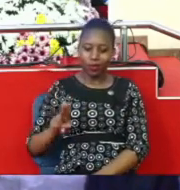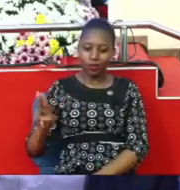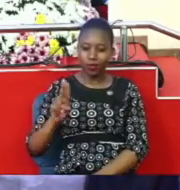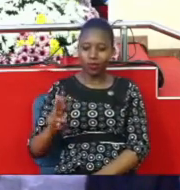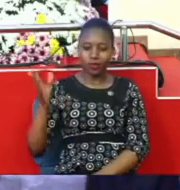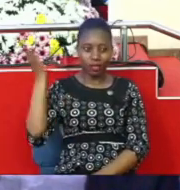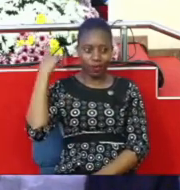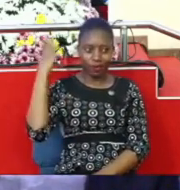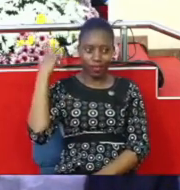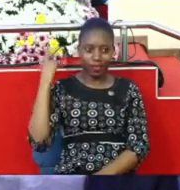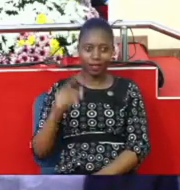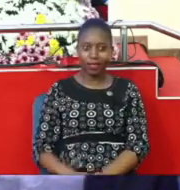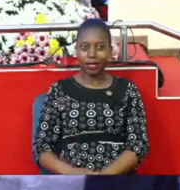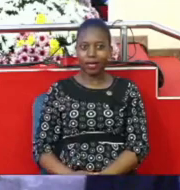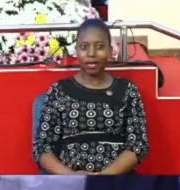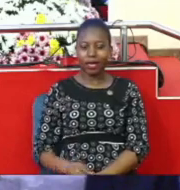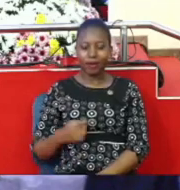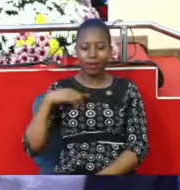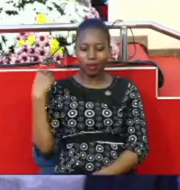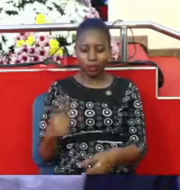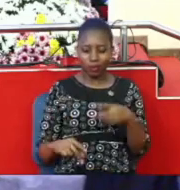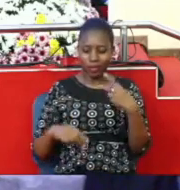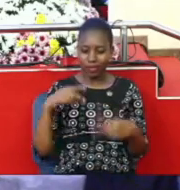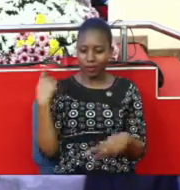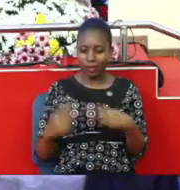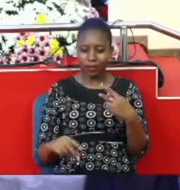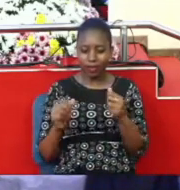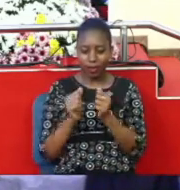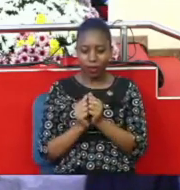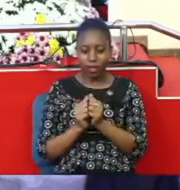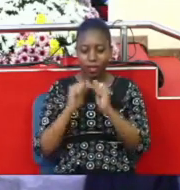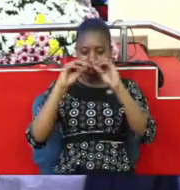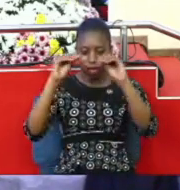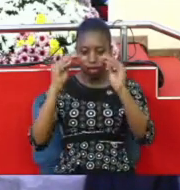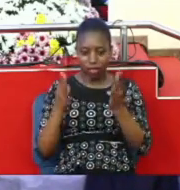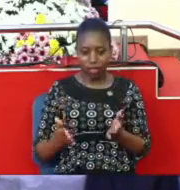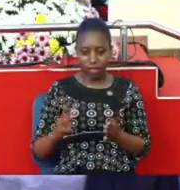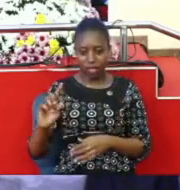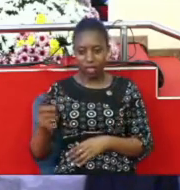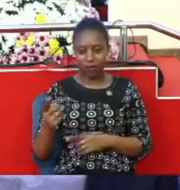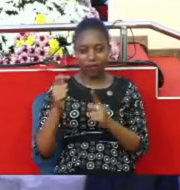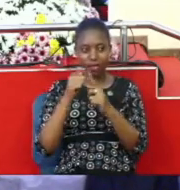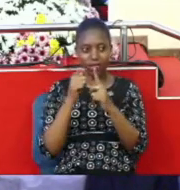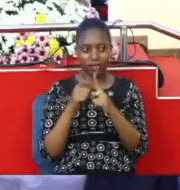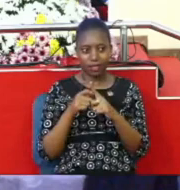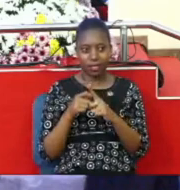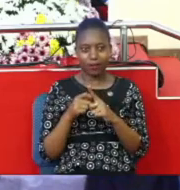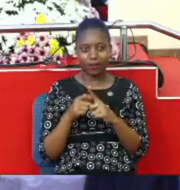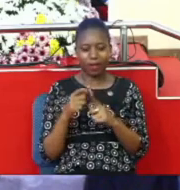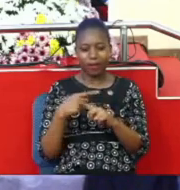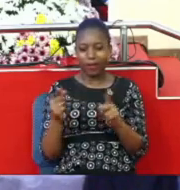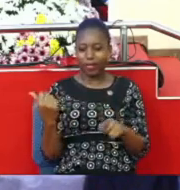Nikachapwa tamu ya kwanza na mwalimu miezi miwili. But every time I'll tell my father, lakini